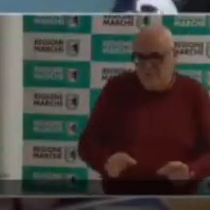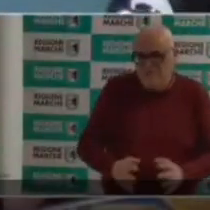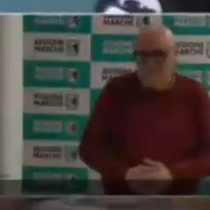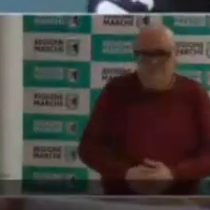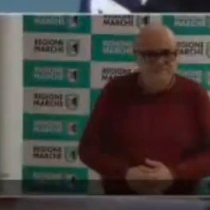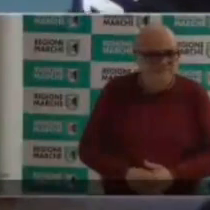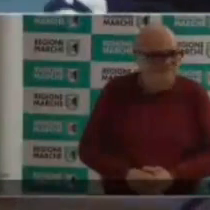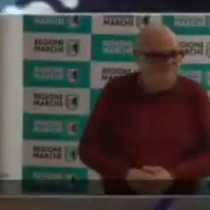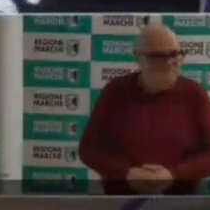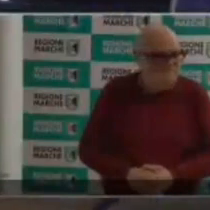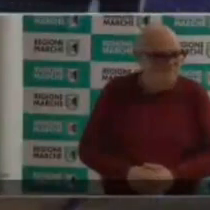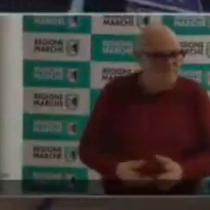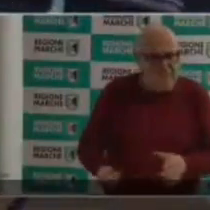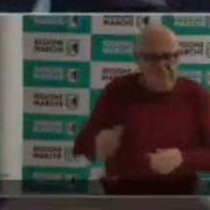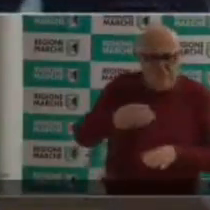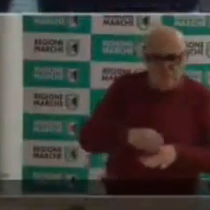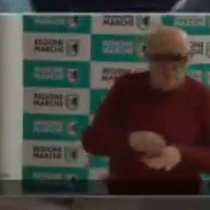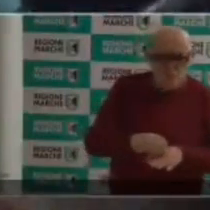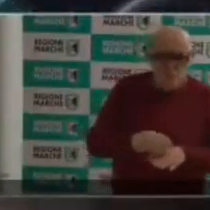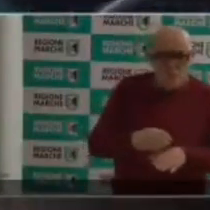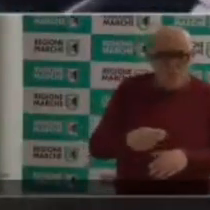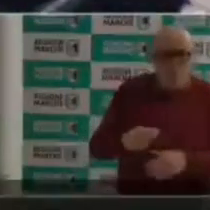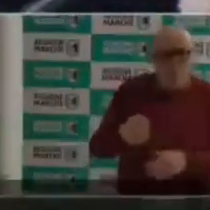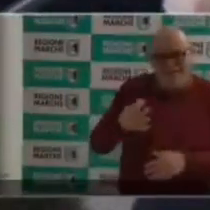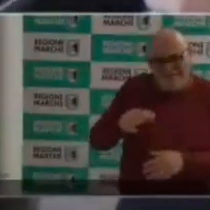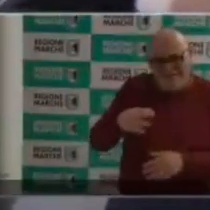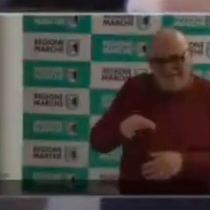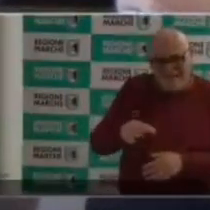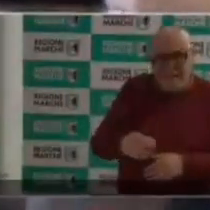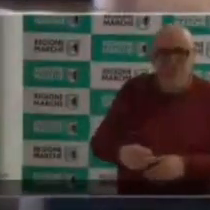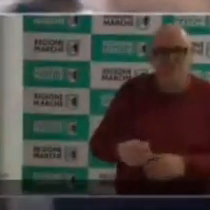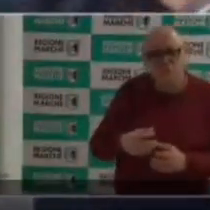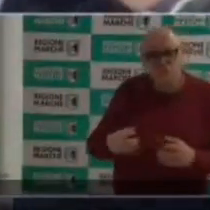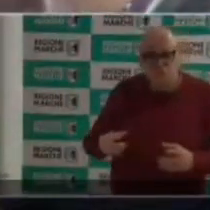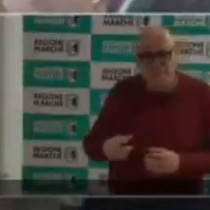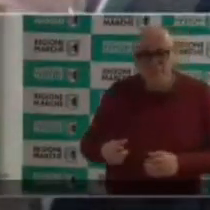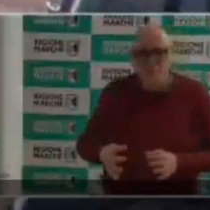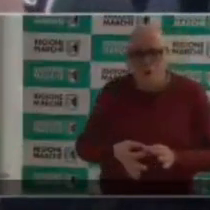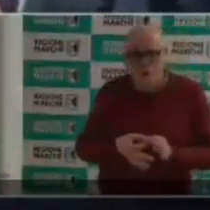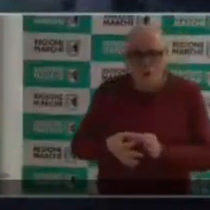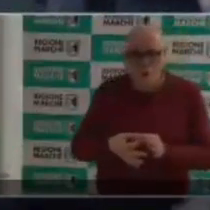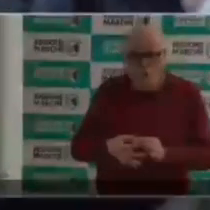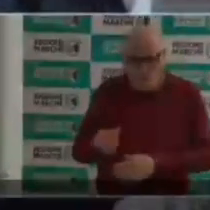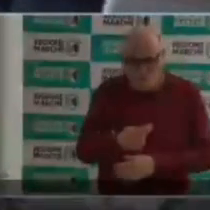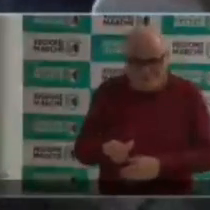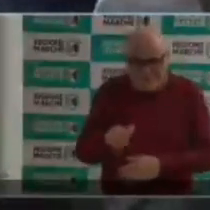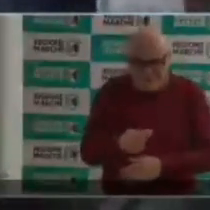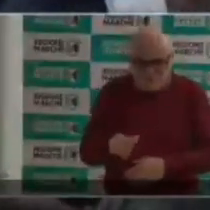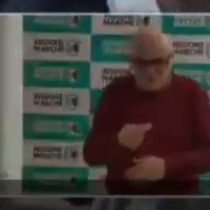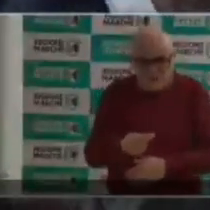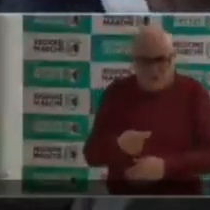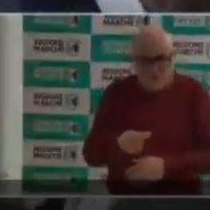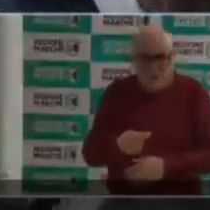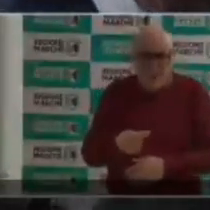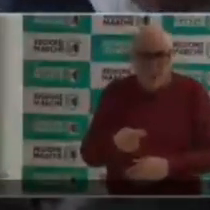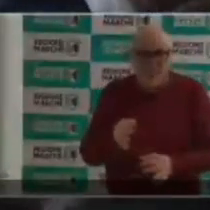Aggiungo un ulteriore dettaglio su questo, lo strumento della coprogettazione o quella che verrà in maniera ancora più formale deve